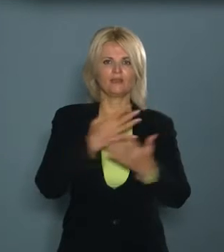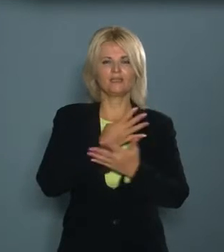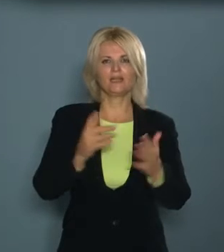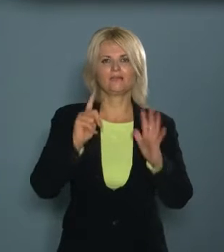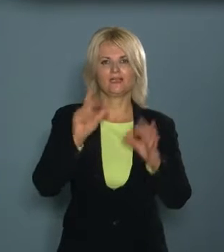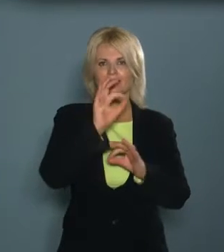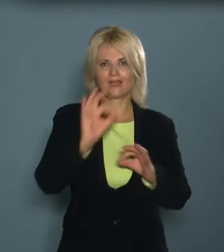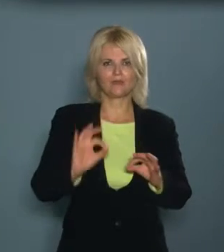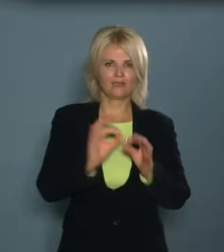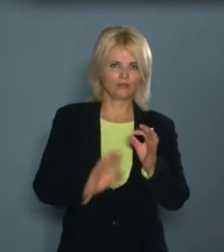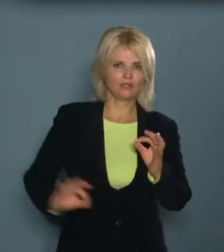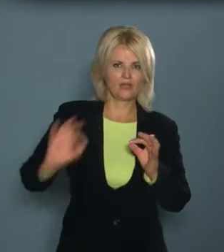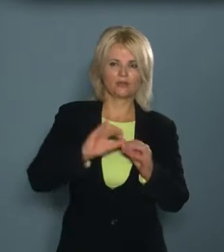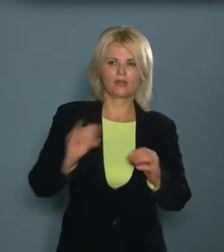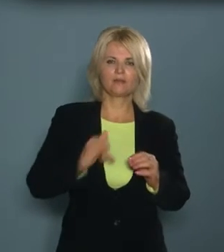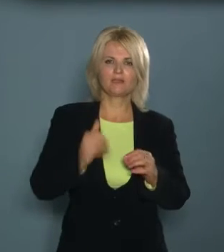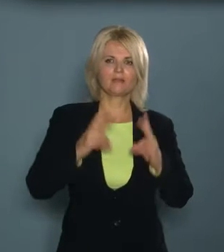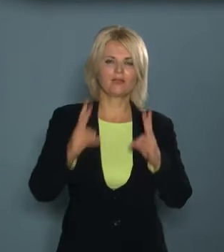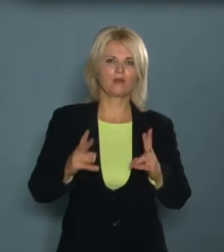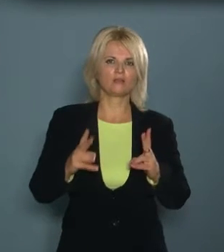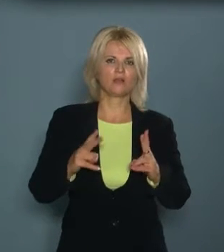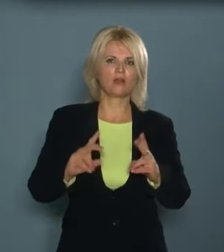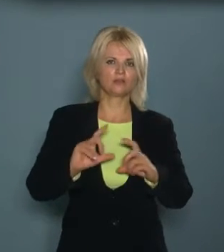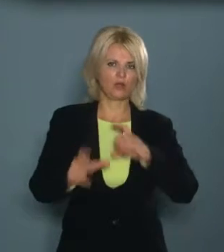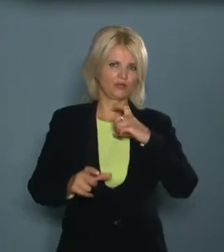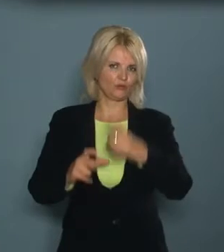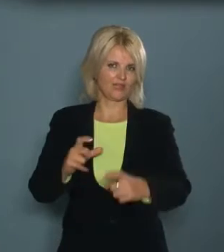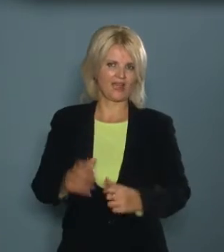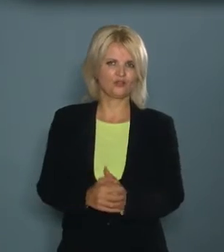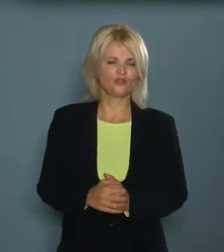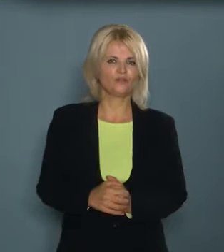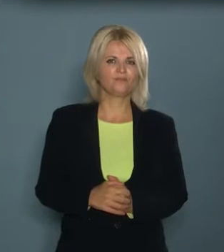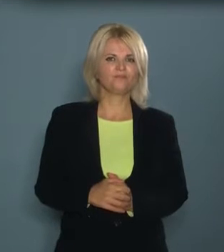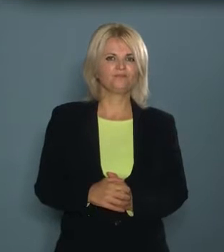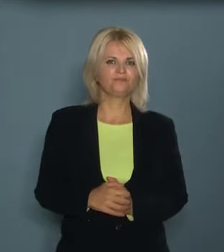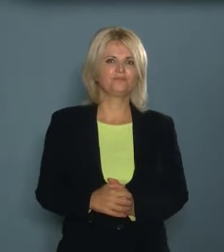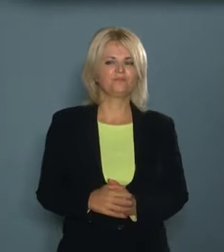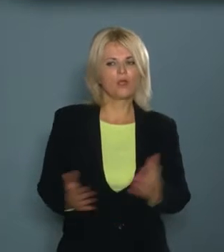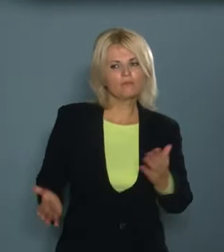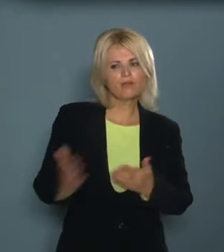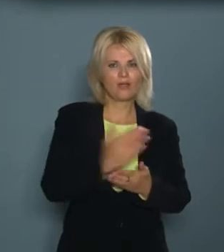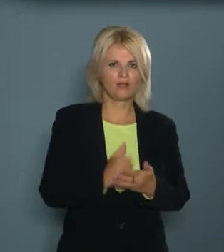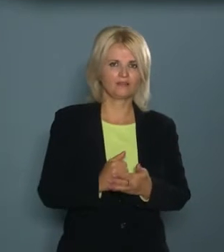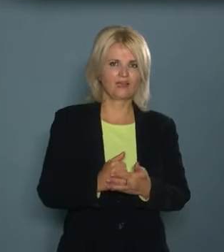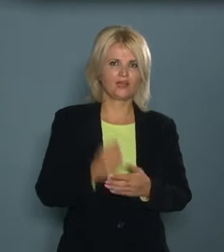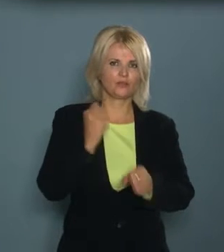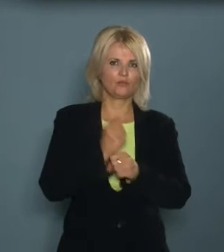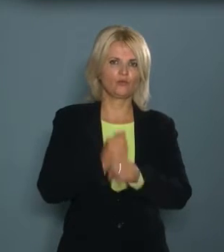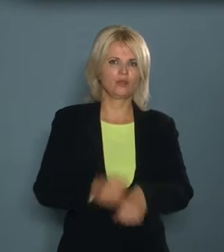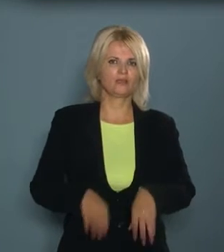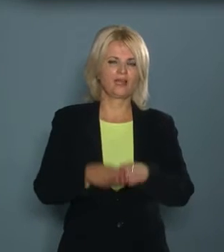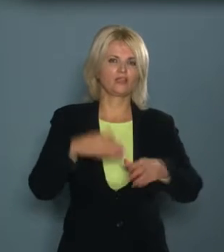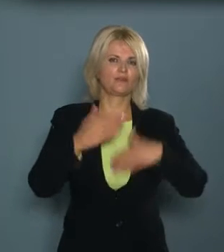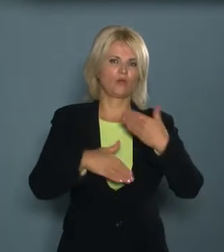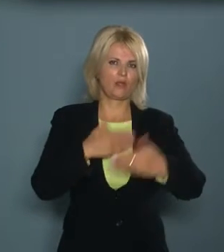96-97%-os teljesítés van. Mindig vannak kint lévőségek. Tehát a behajtásokat a kollégák